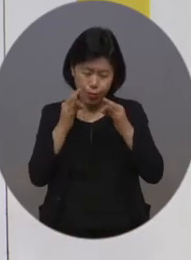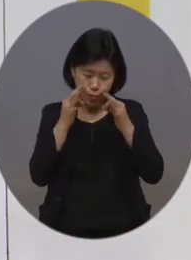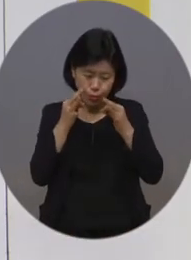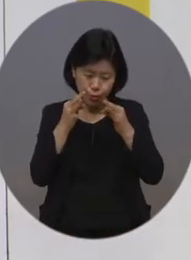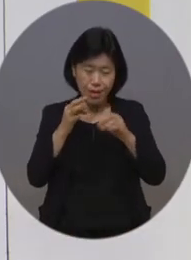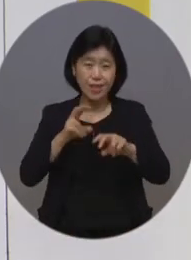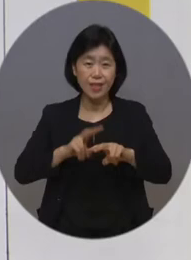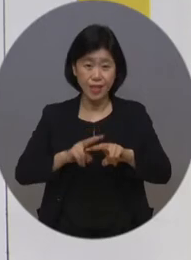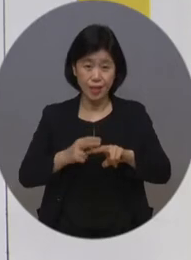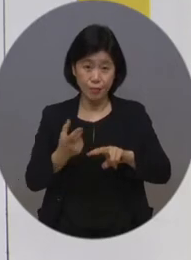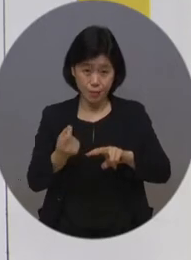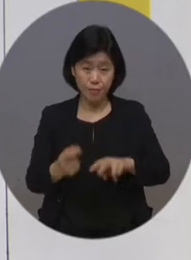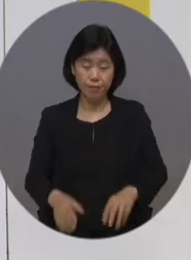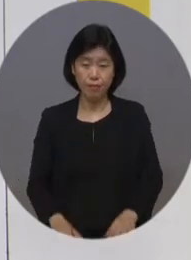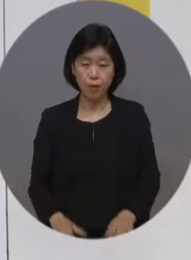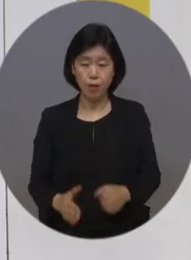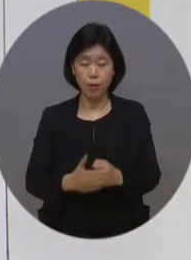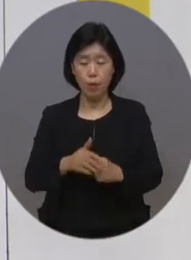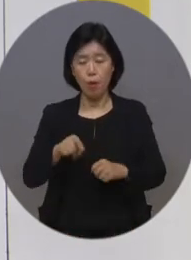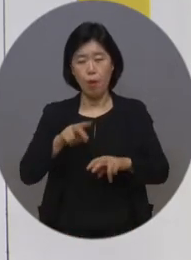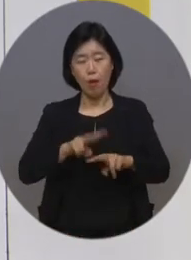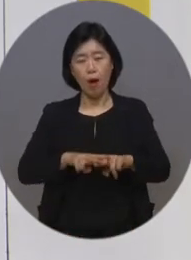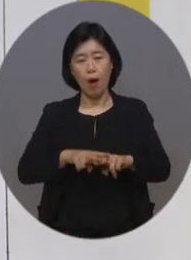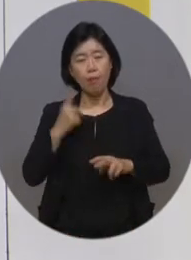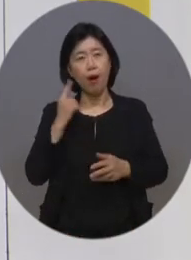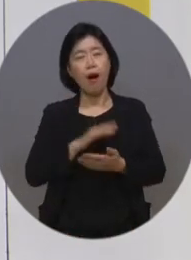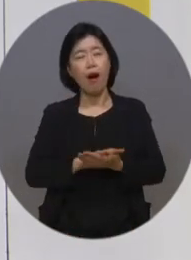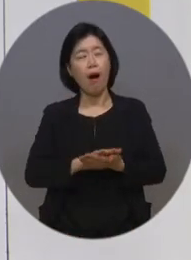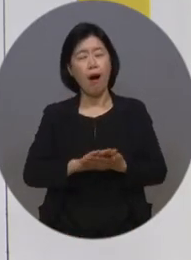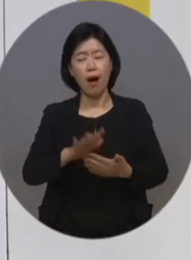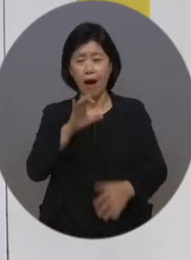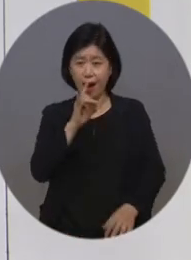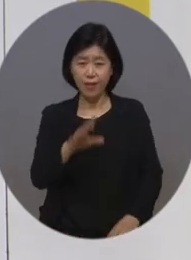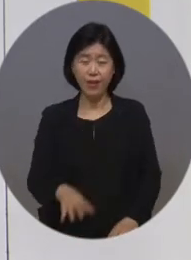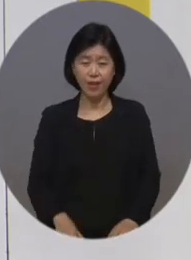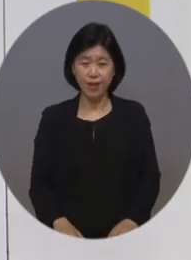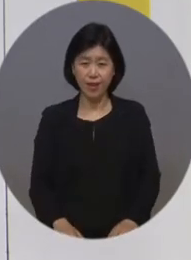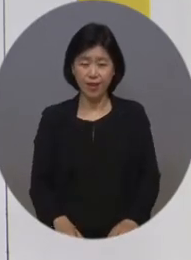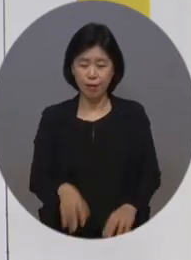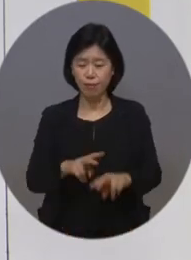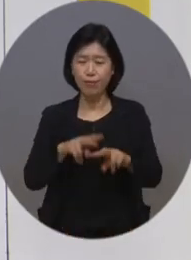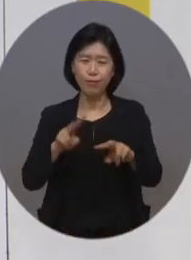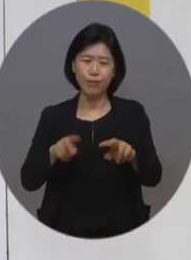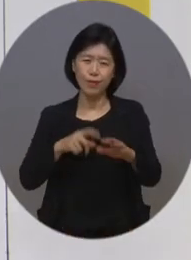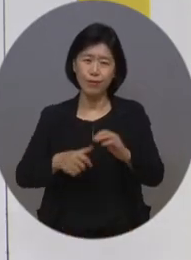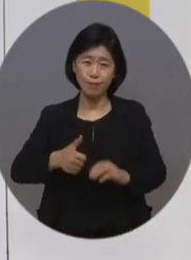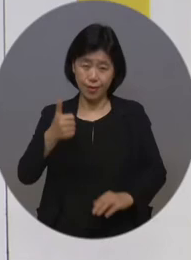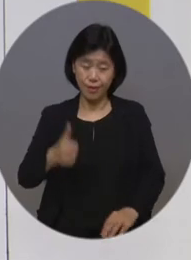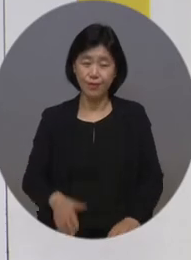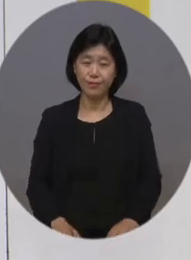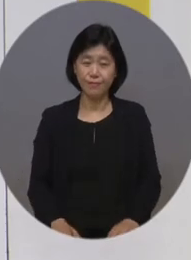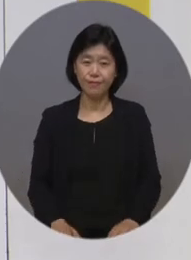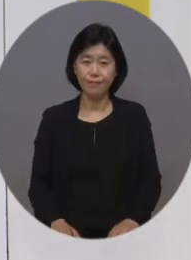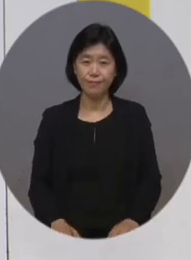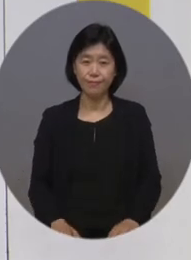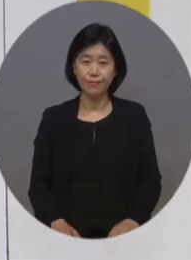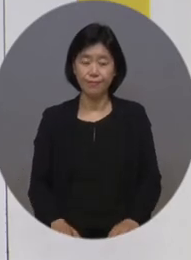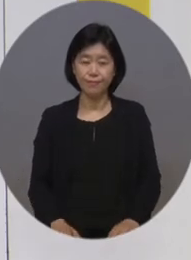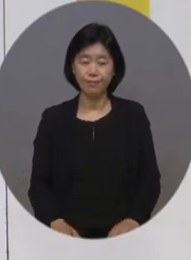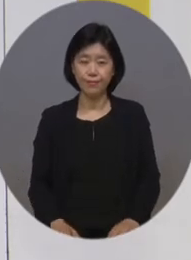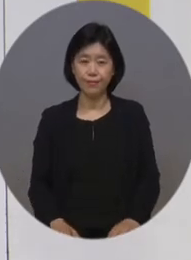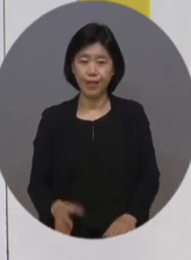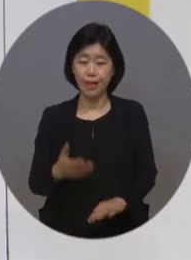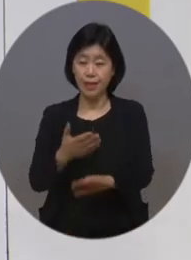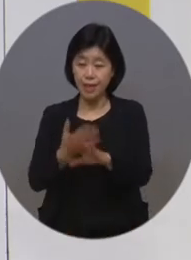자기가 안주 하는 마음이 드는 순간 사실은 내려놓고 어 새로운 도전 의식과